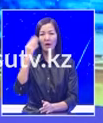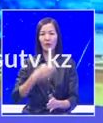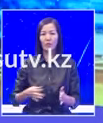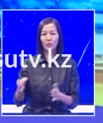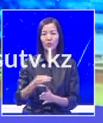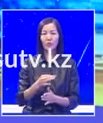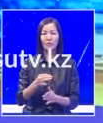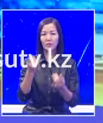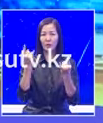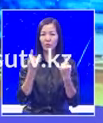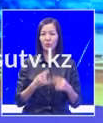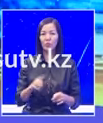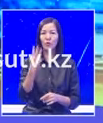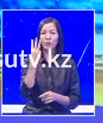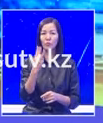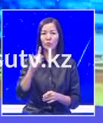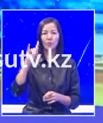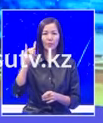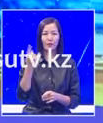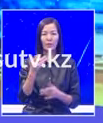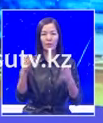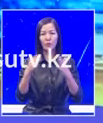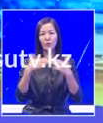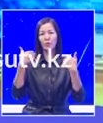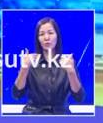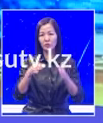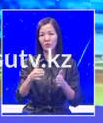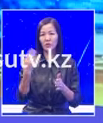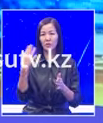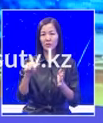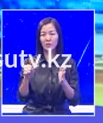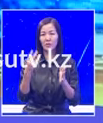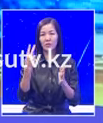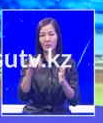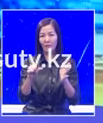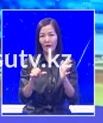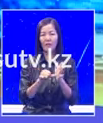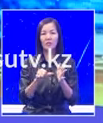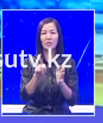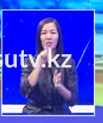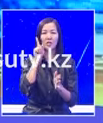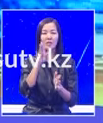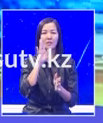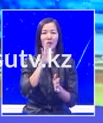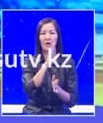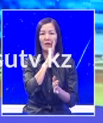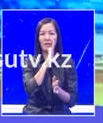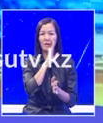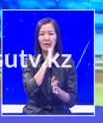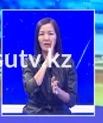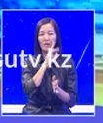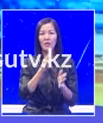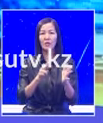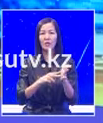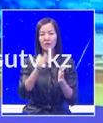Үш еселенген бақыт Алматы облысында дүниеге келген үшем үйге шықты. 26 жастағы жасама Ардагүл Әскербек пен 7